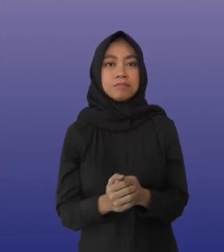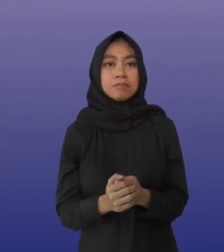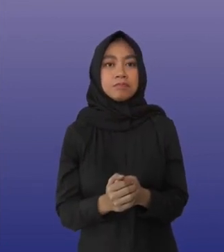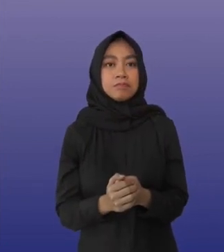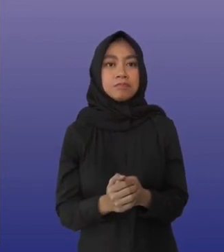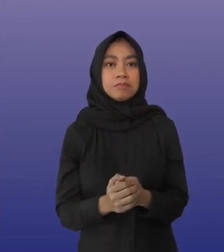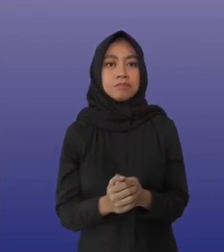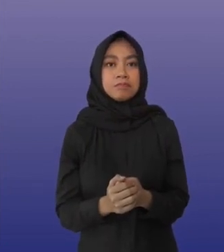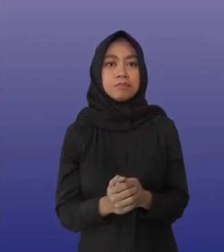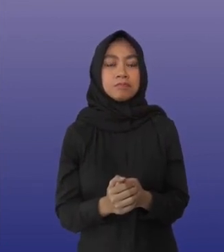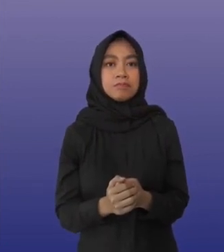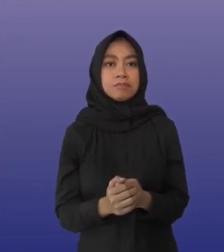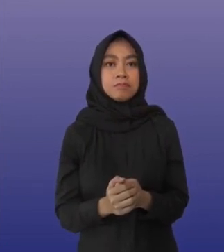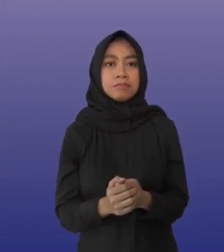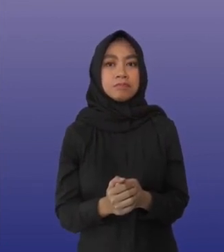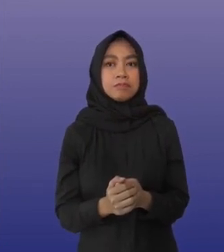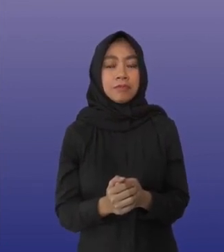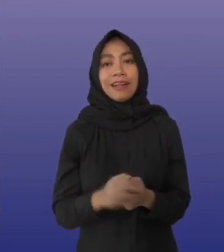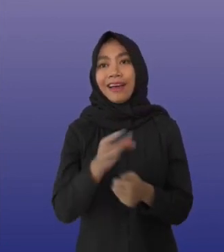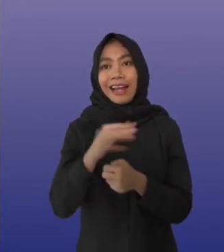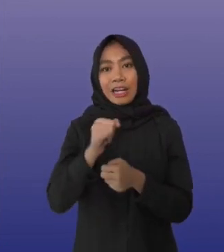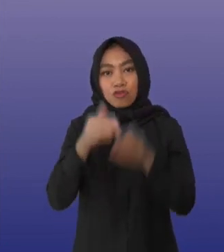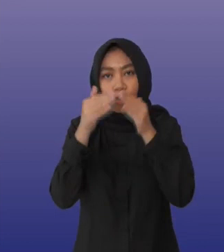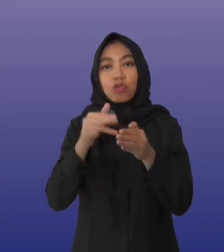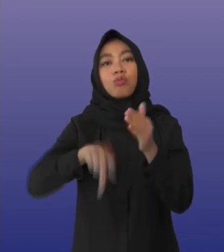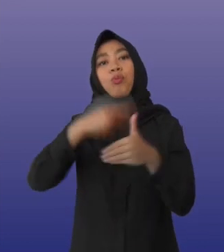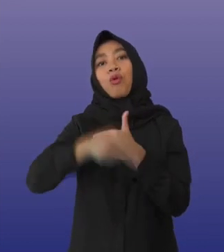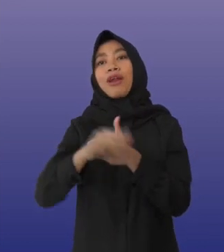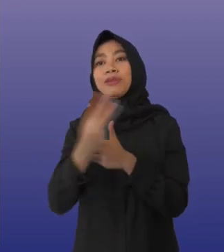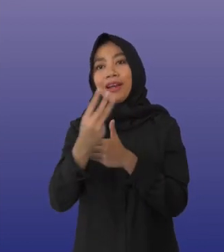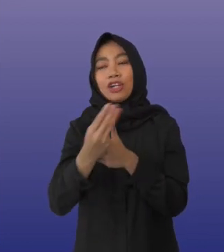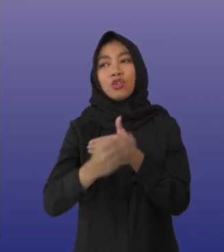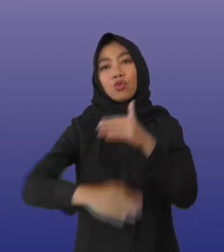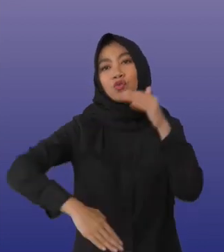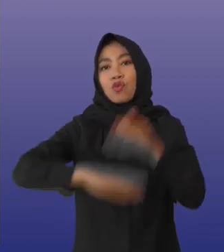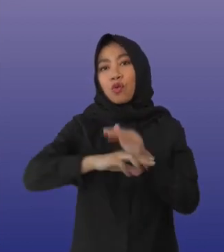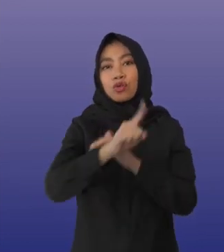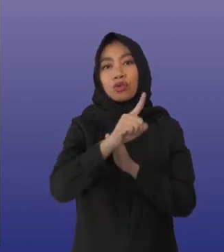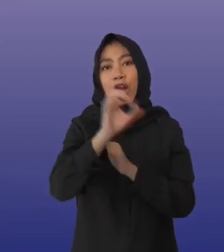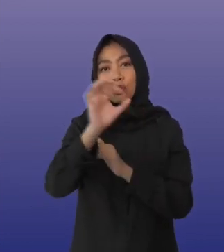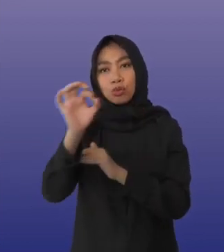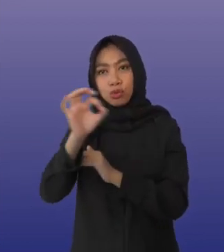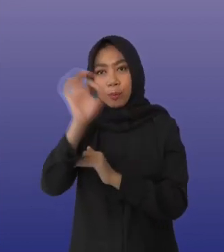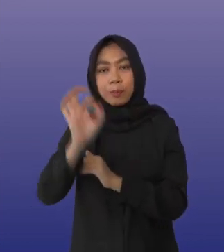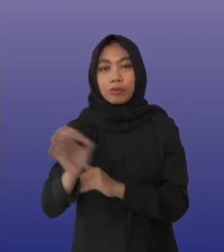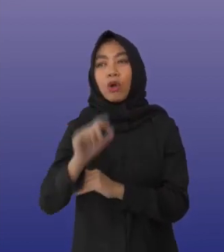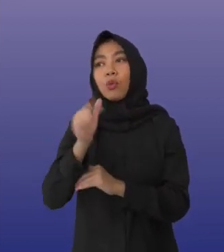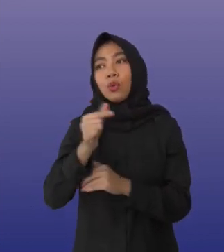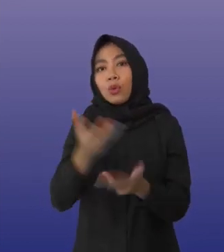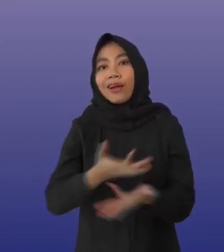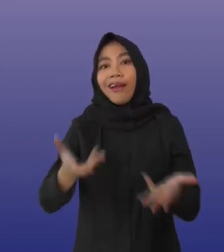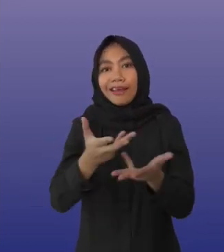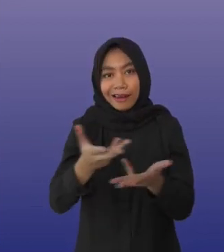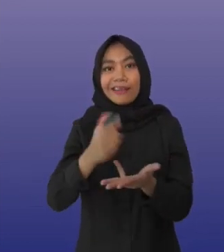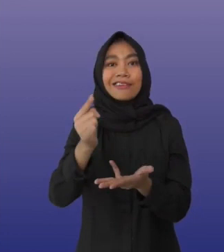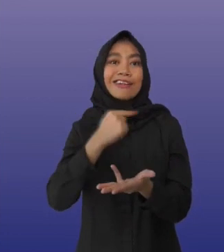3 menjadi 100% yang didedikasikan untuk layanan siaran secara